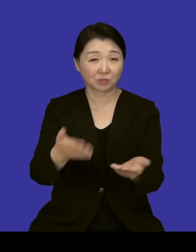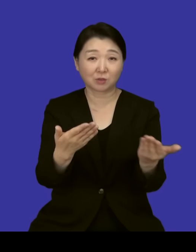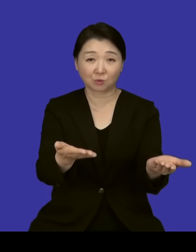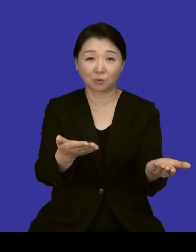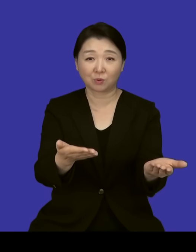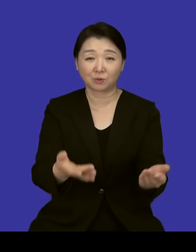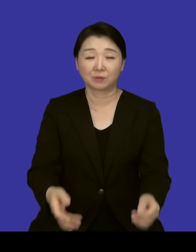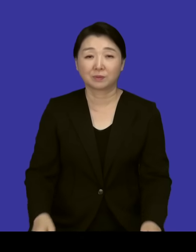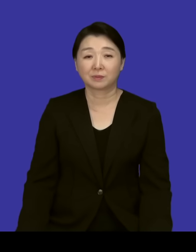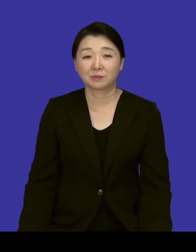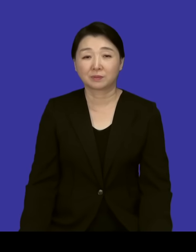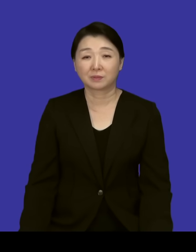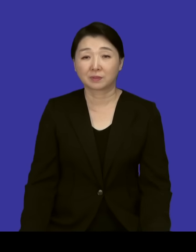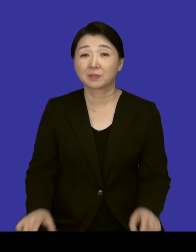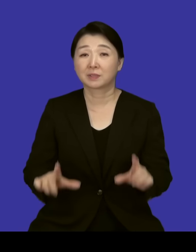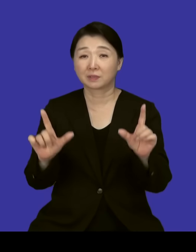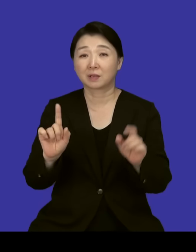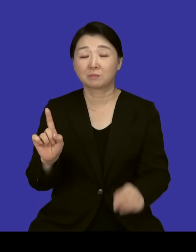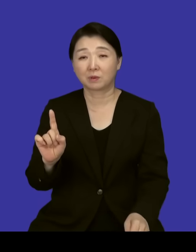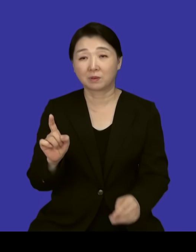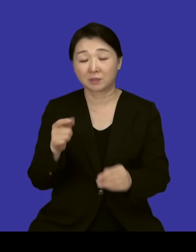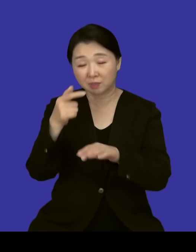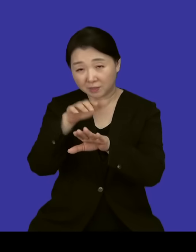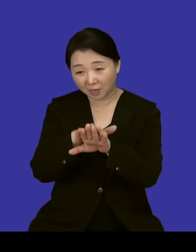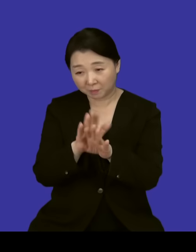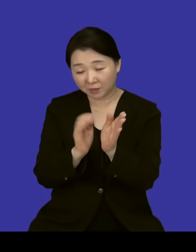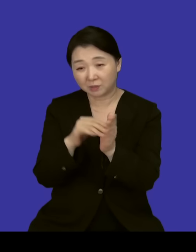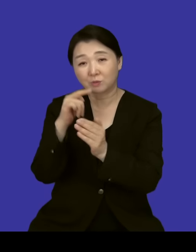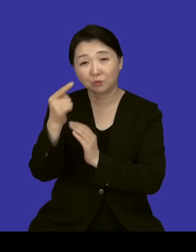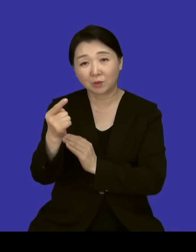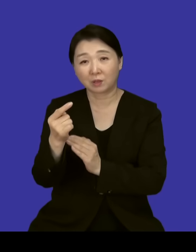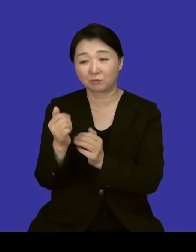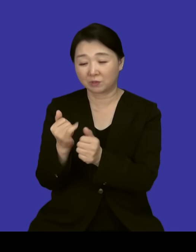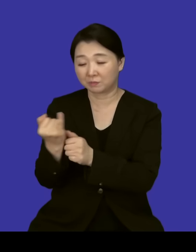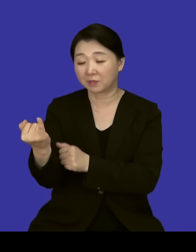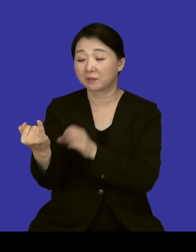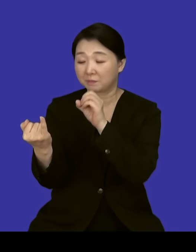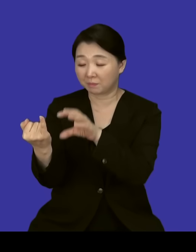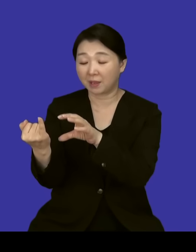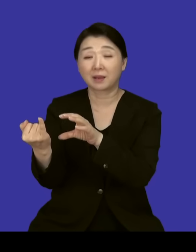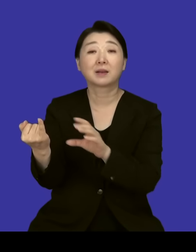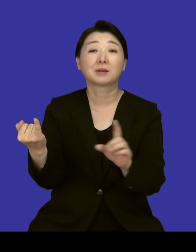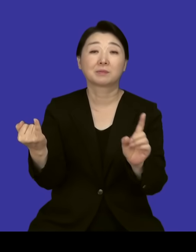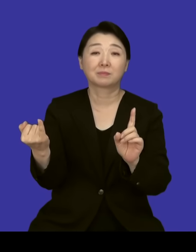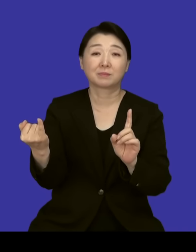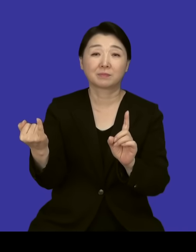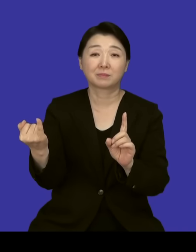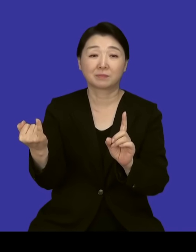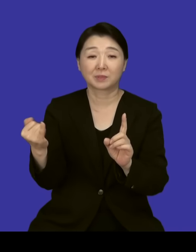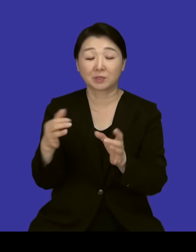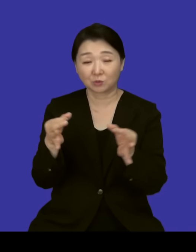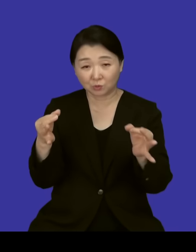그러면서 그날 아마 예배 보고 나오면서 저희 집사람한테 얘기를 했던 것 같아요. 그동안에 뭐 이제